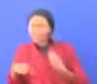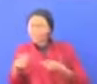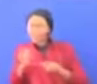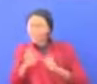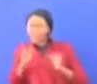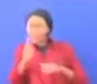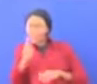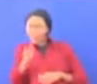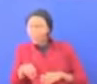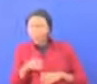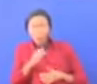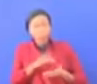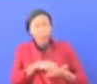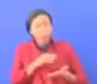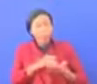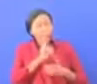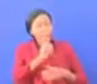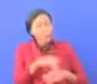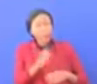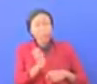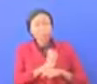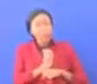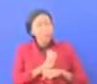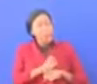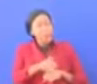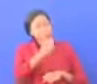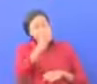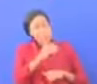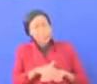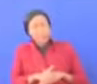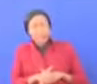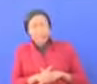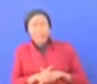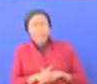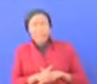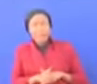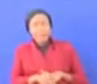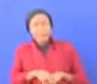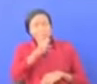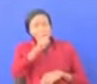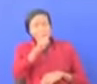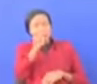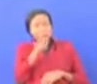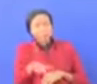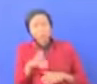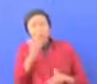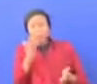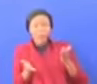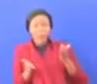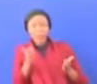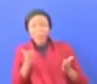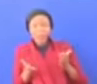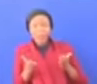ipo. Sasa ardhi hii isimamie wewe ni mwenye, yani katika utambuko kwa sababu wizara, wewe ni mtu ambaye angalau katika